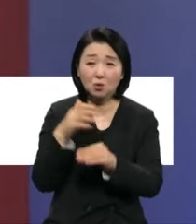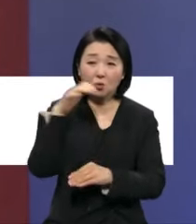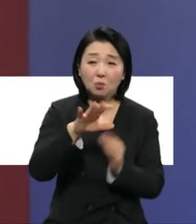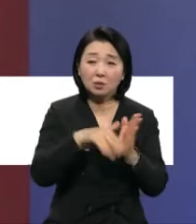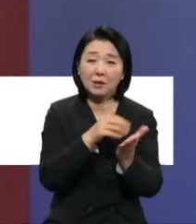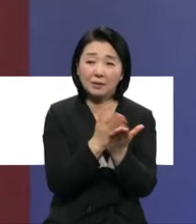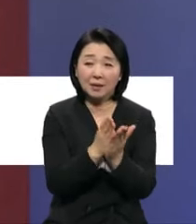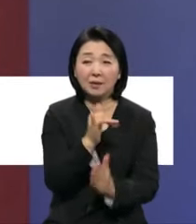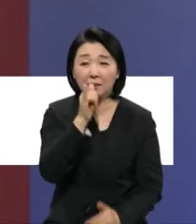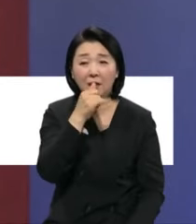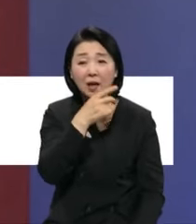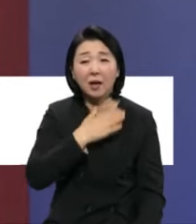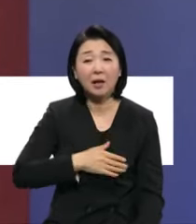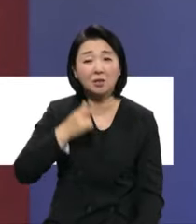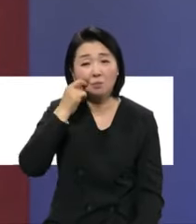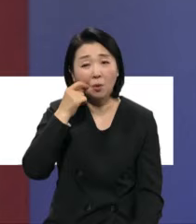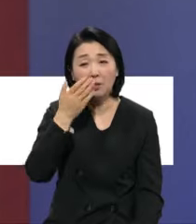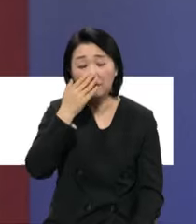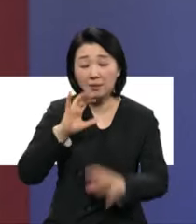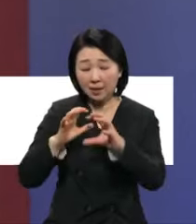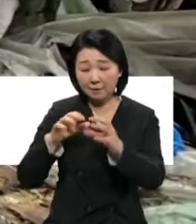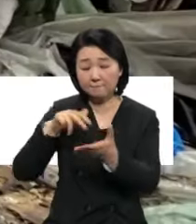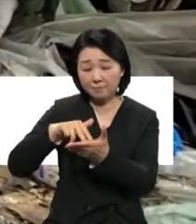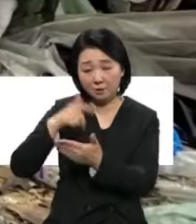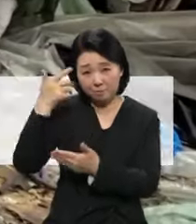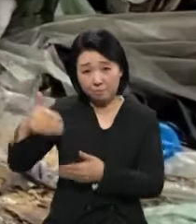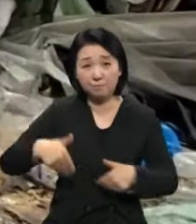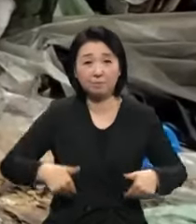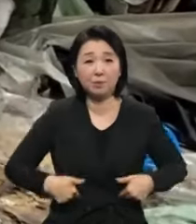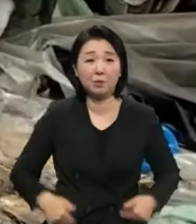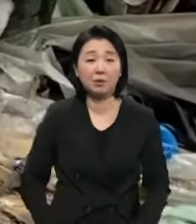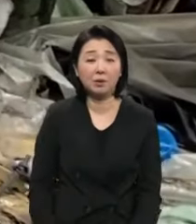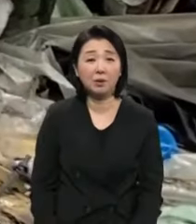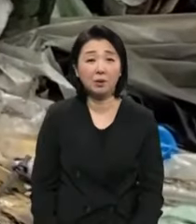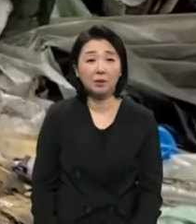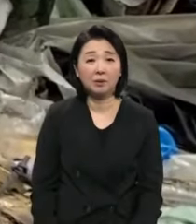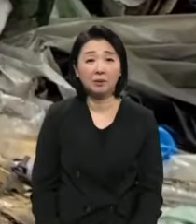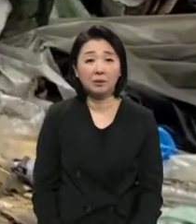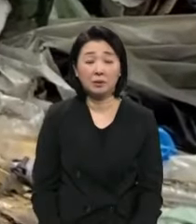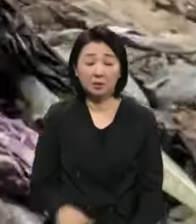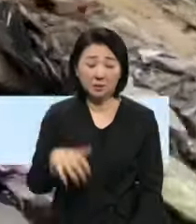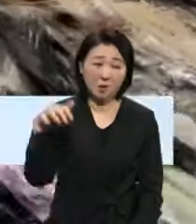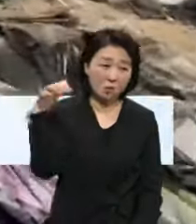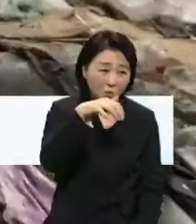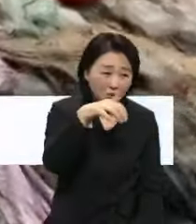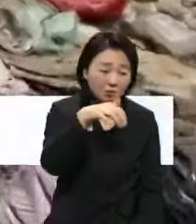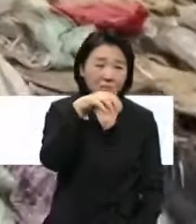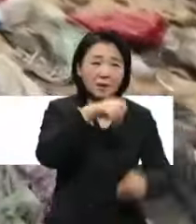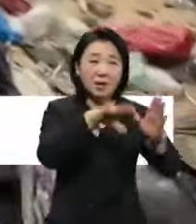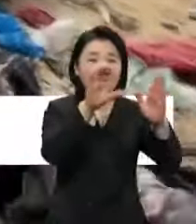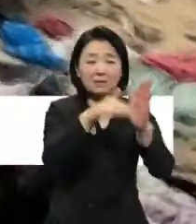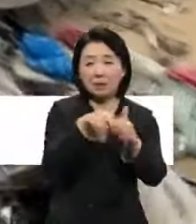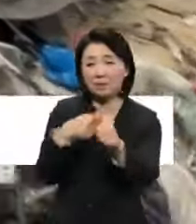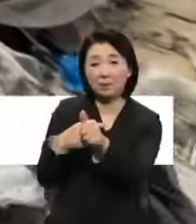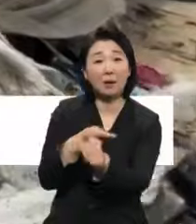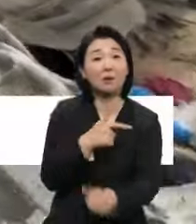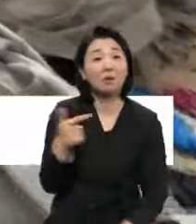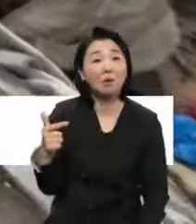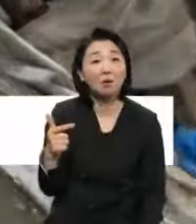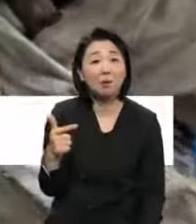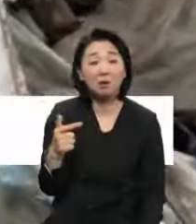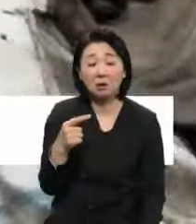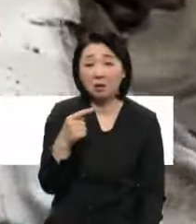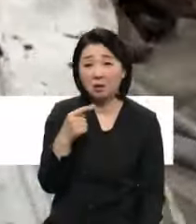that airstrike. I'd have to refer you to the Israelis to speak to that. 국내적으로 이번 공습에 대한 규탄의 목소리가 커지지만 일단